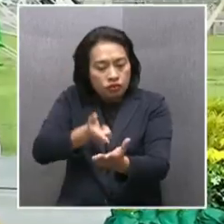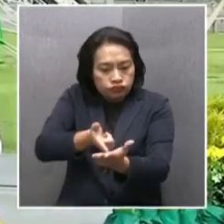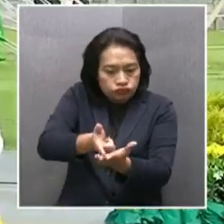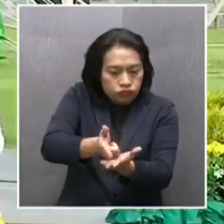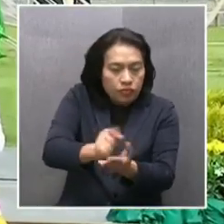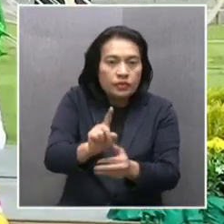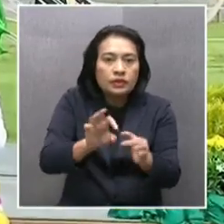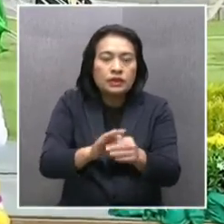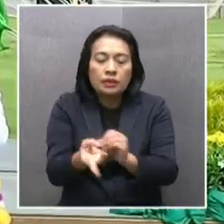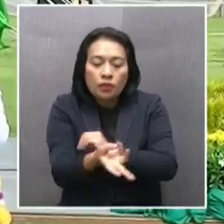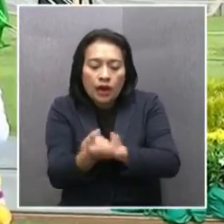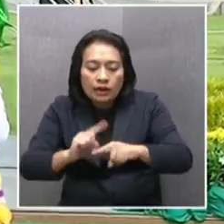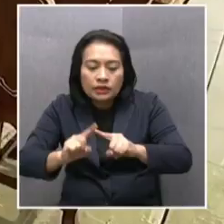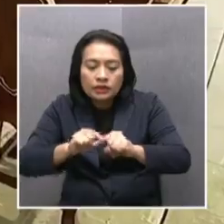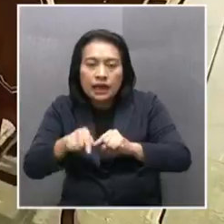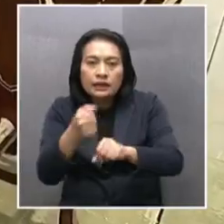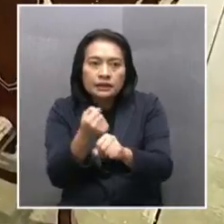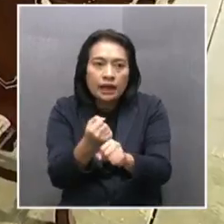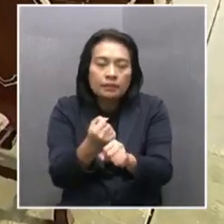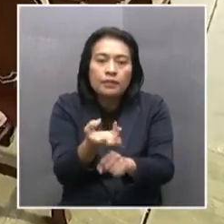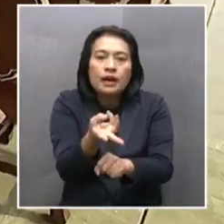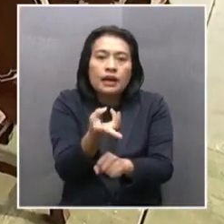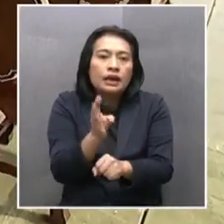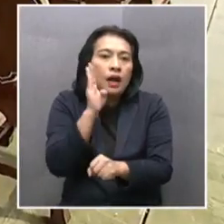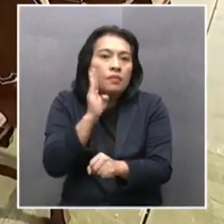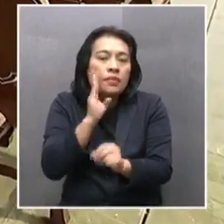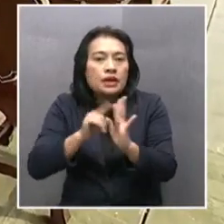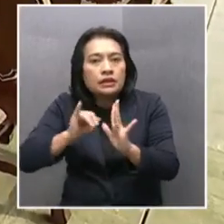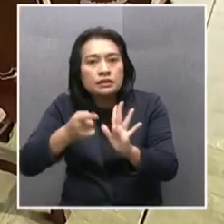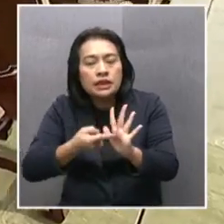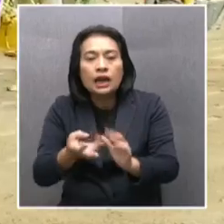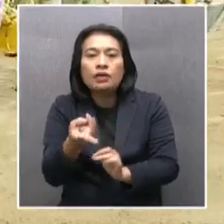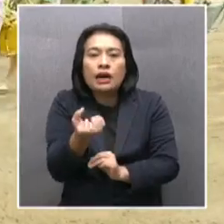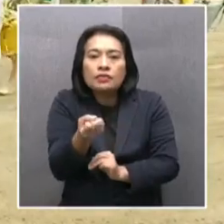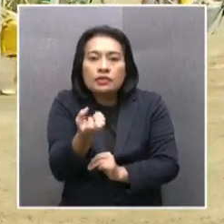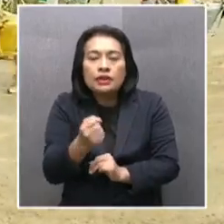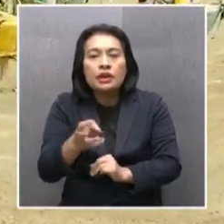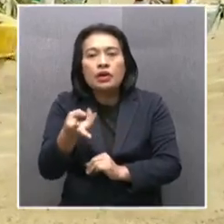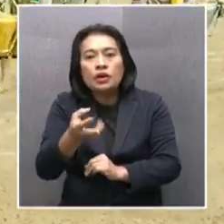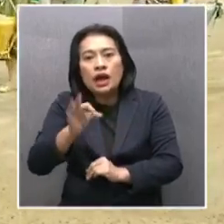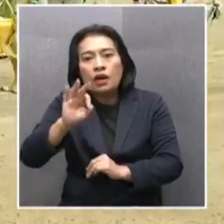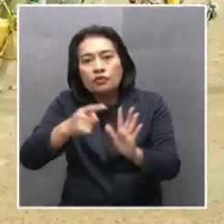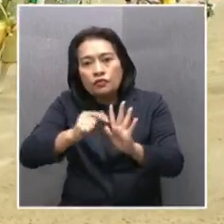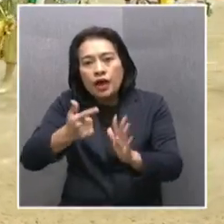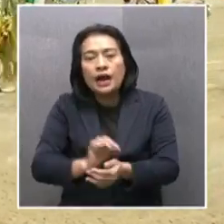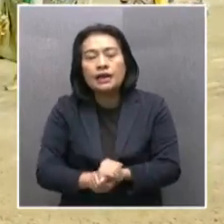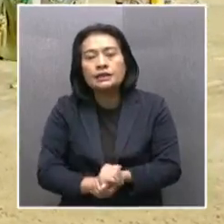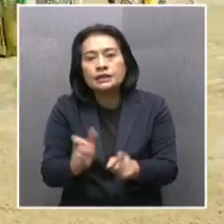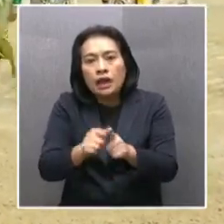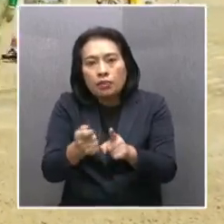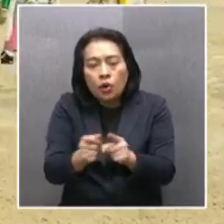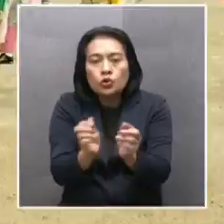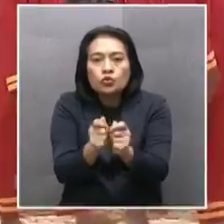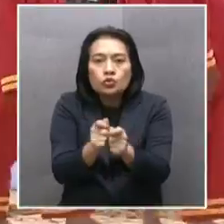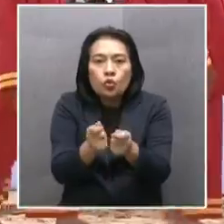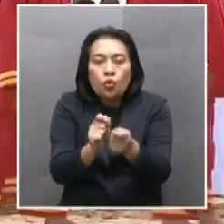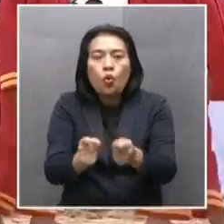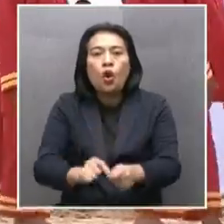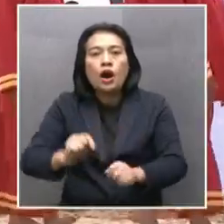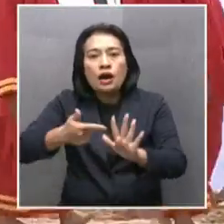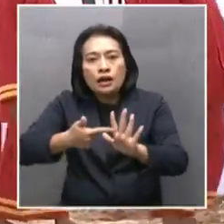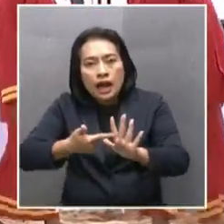พันธุ์พืชต่างๆอาทิข้าวเปลือกเจ้าข้าวเหนียวข้าวฟ่างข้าวโพดถั่วงาเผือกมันเป็น